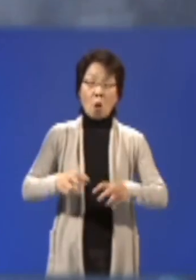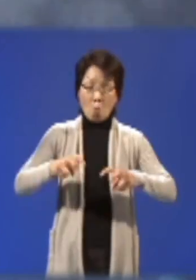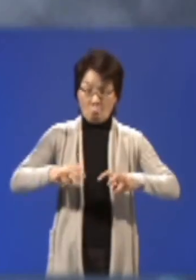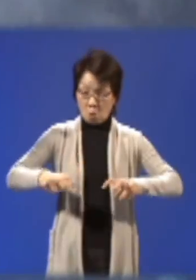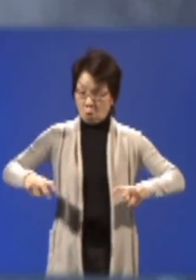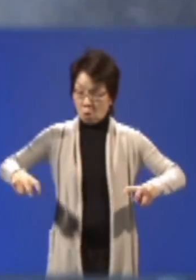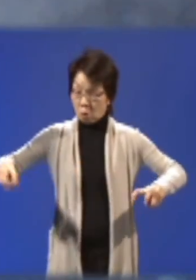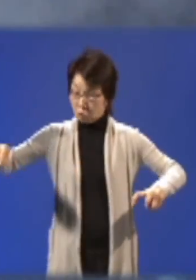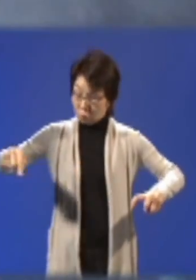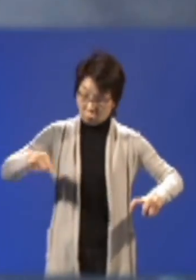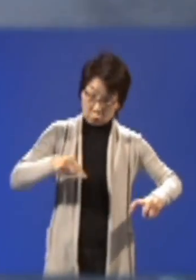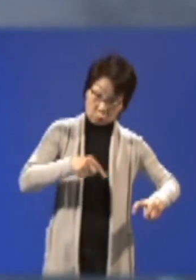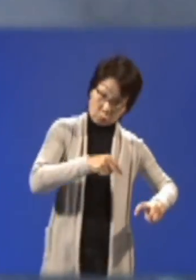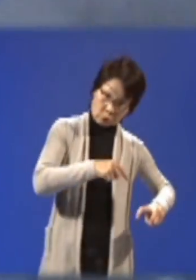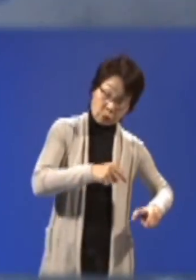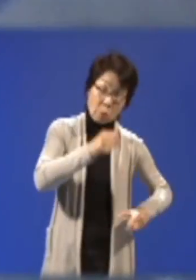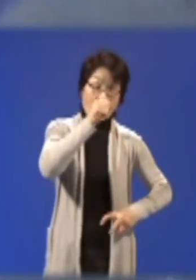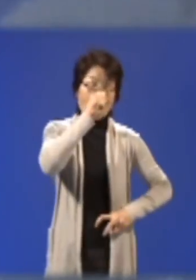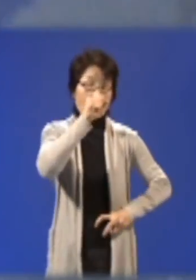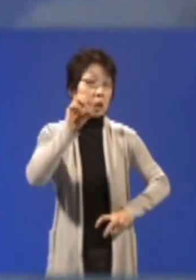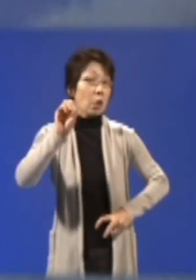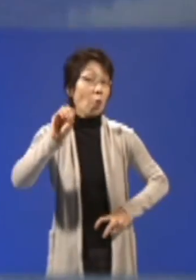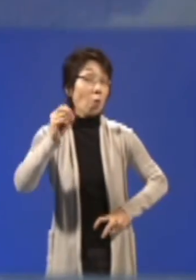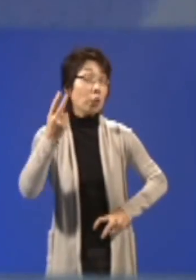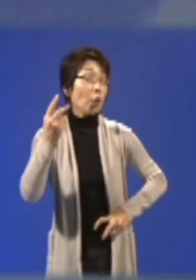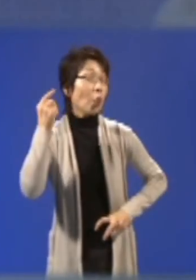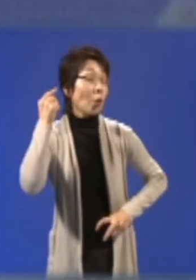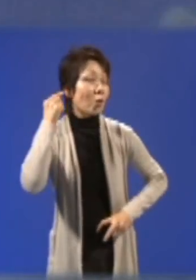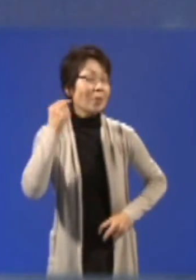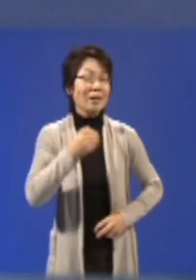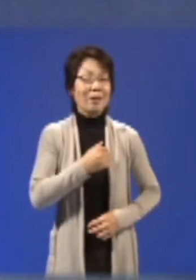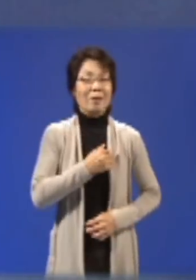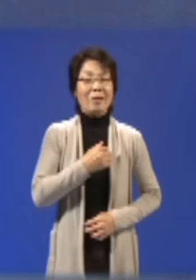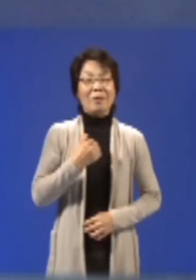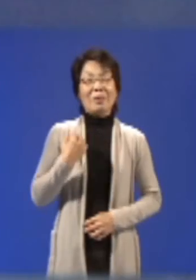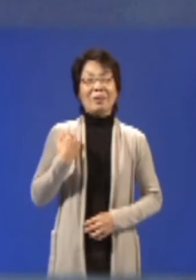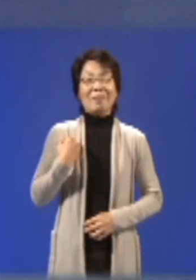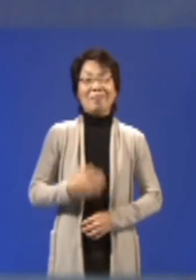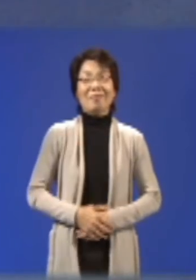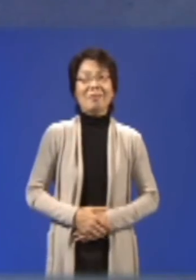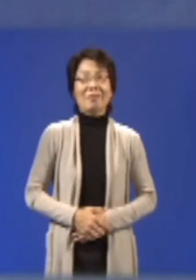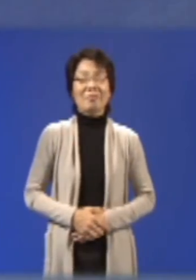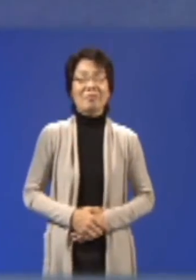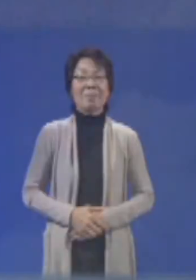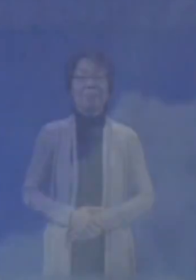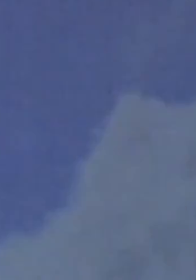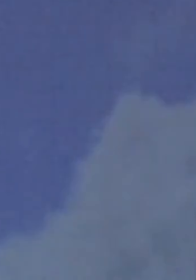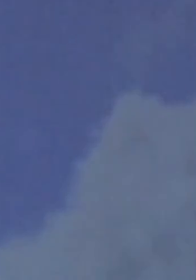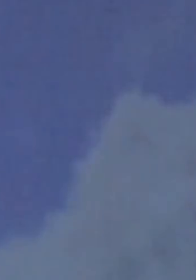もとても綺麗な音が聞こえるように16台設置されています。